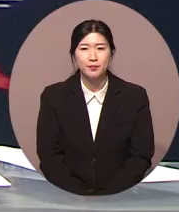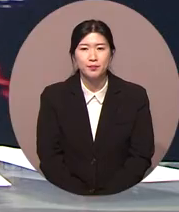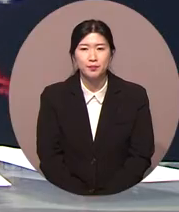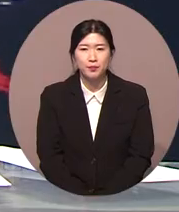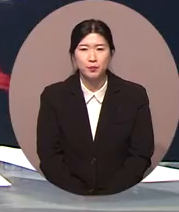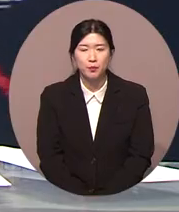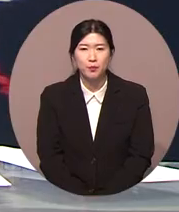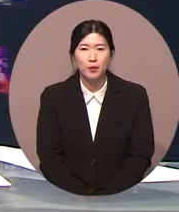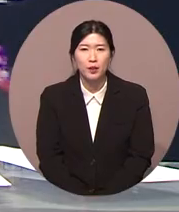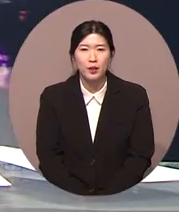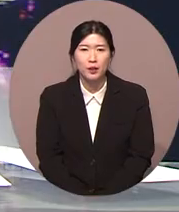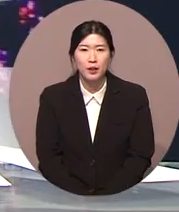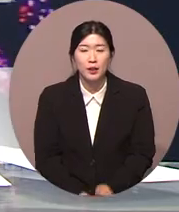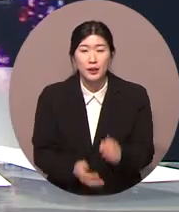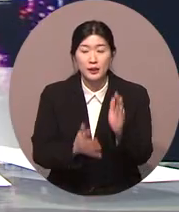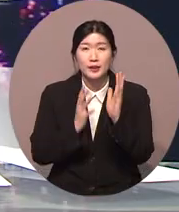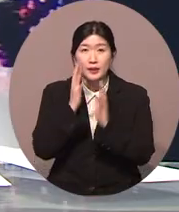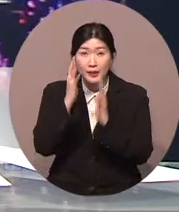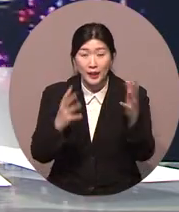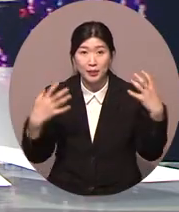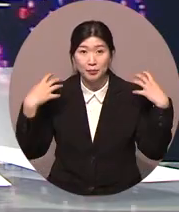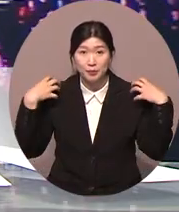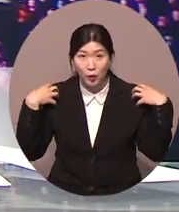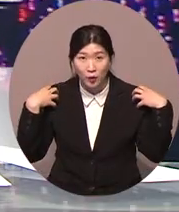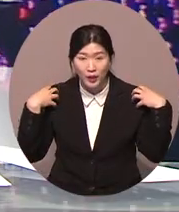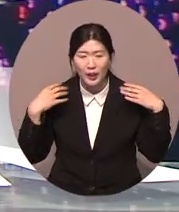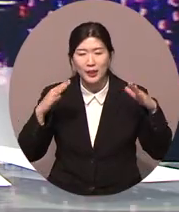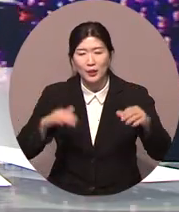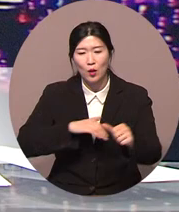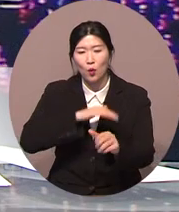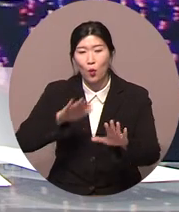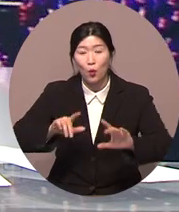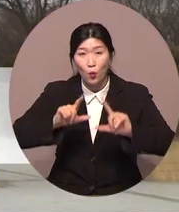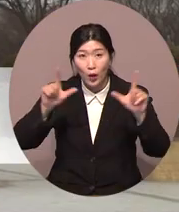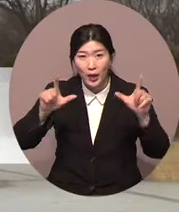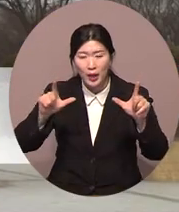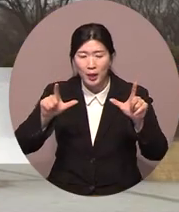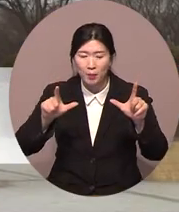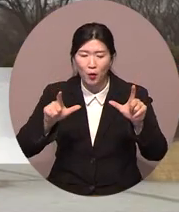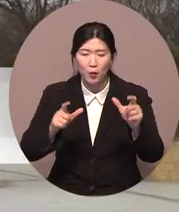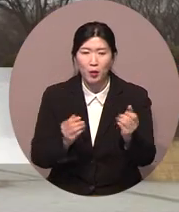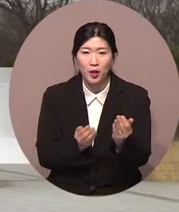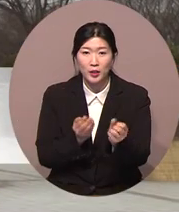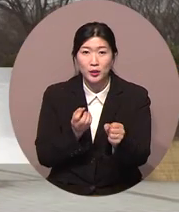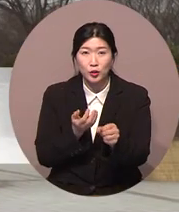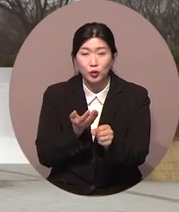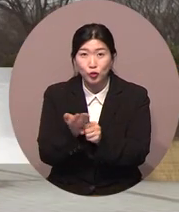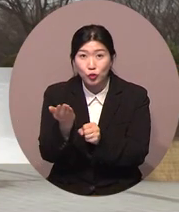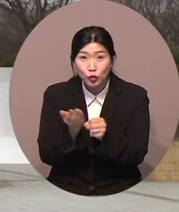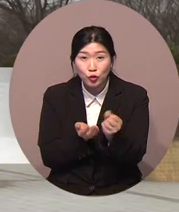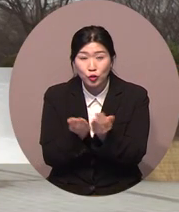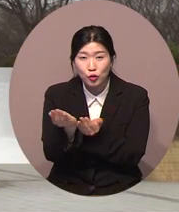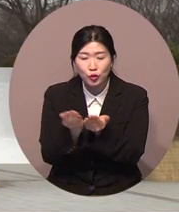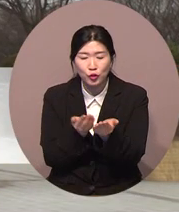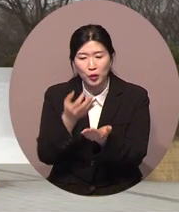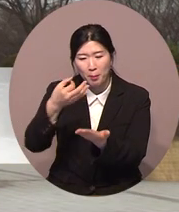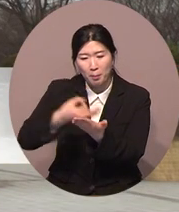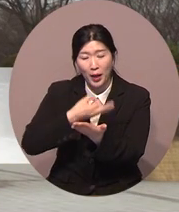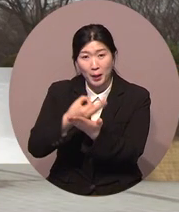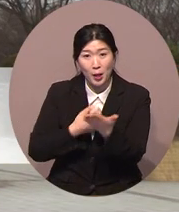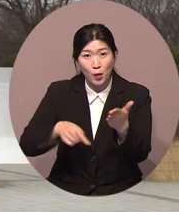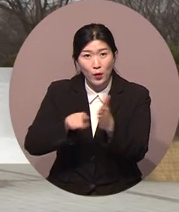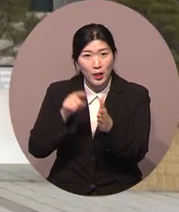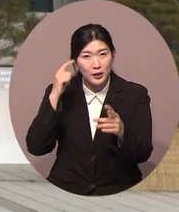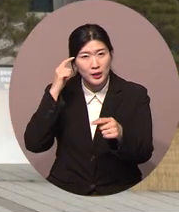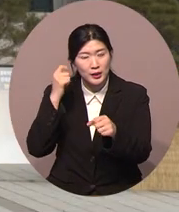했습니다 산림청이 올해 수출환경 변화에 대비하고 임산물 수출 경쟁력을 강화하기 위한 수출 촉진